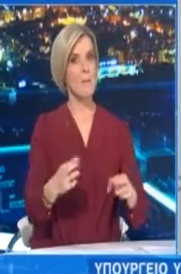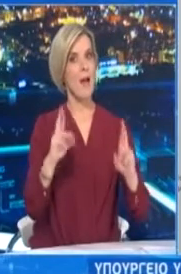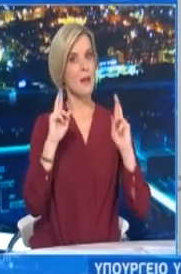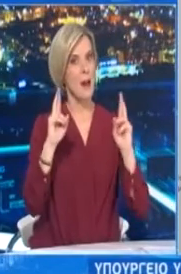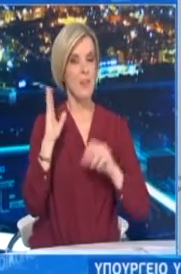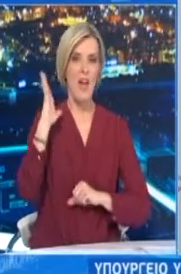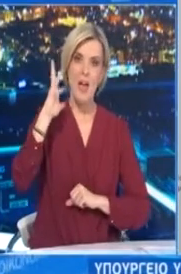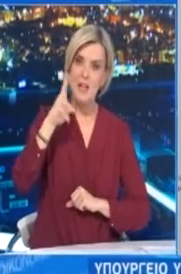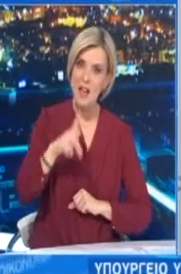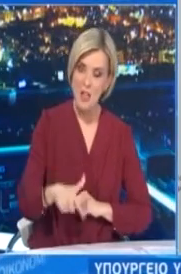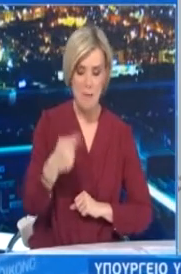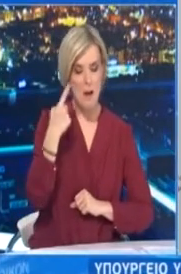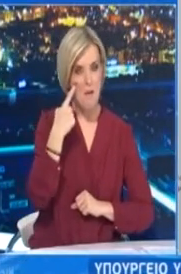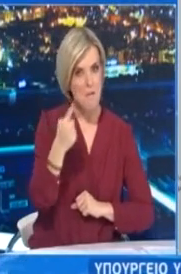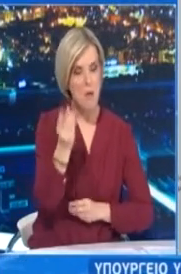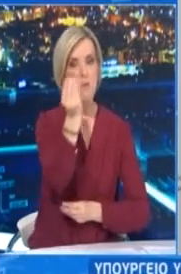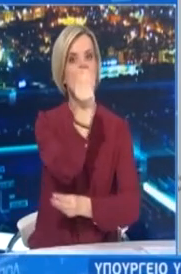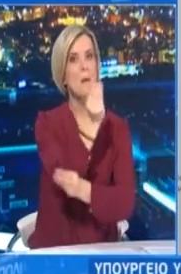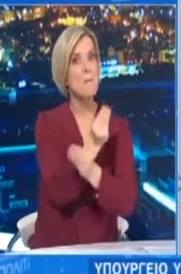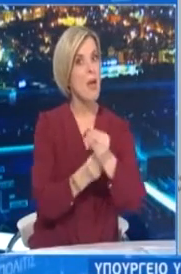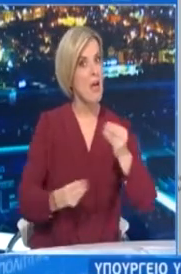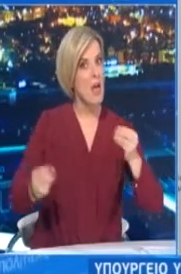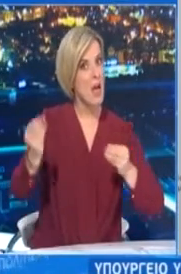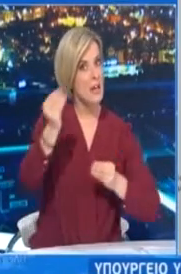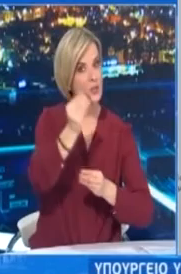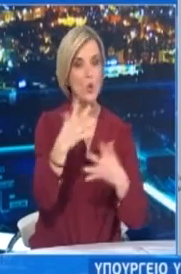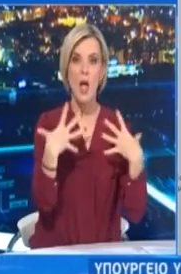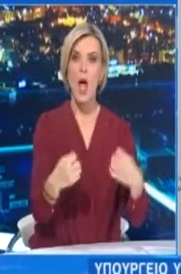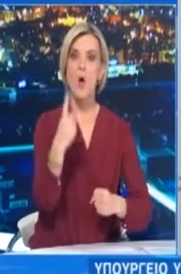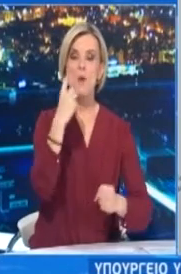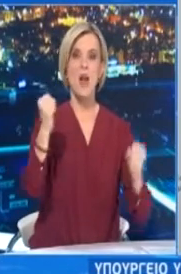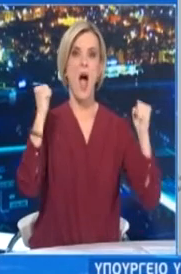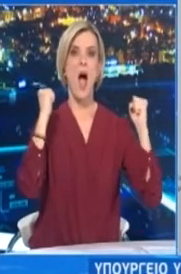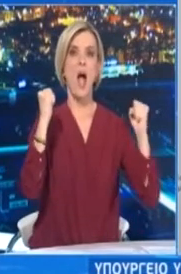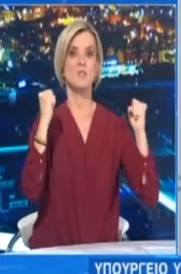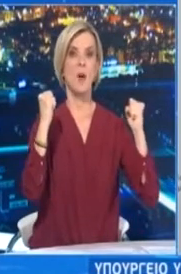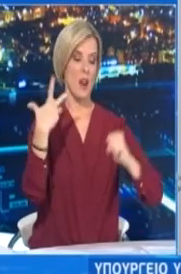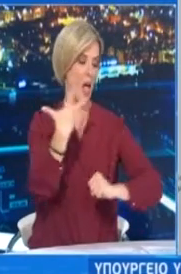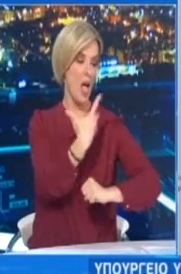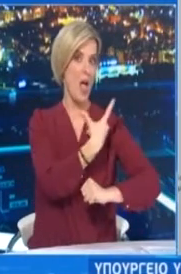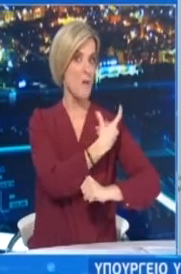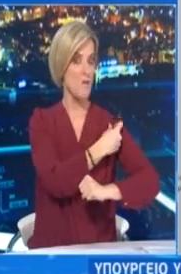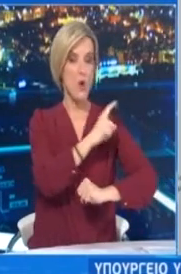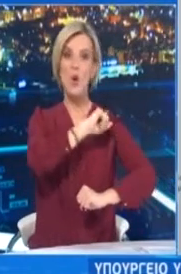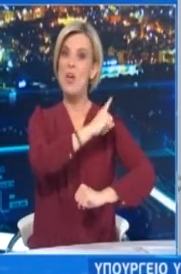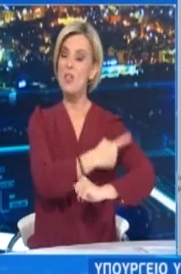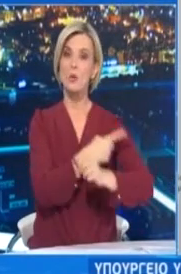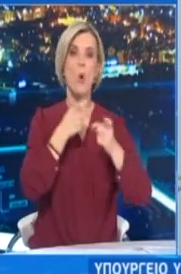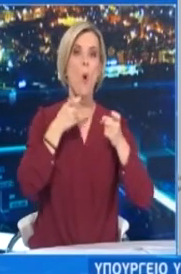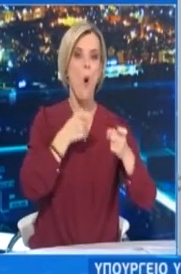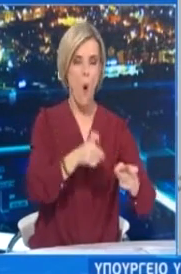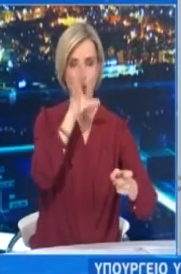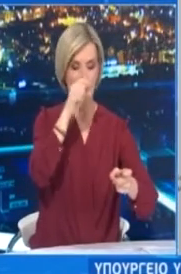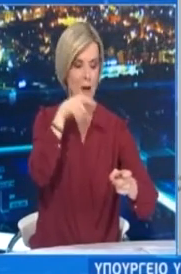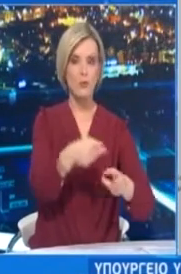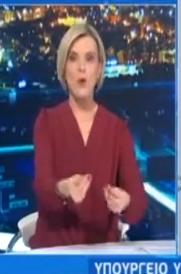περνάει, επιβεβαιώνεται όλο και περισσότερο ότι έχουμε στα χέρια μας ένα ασφαλές εμβόλιο, ένα ισχυρό όπλο που θα μας ανοίξει το